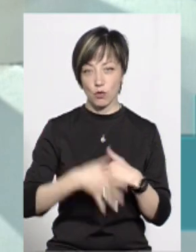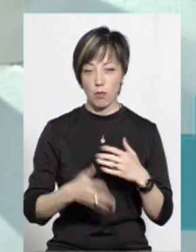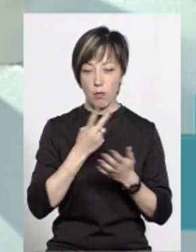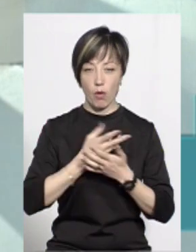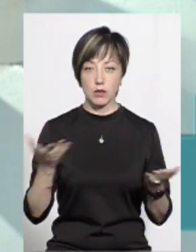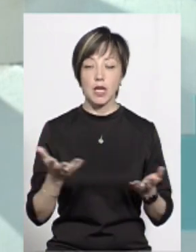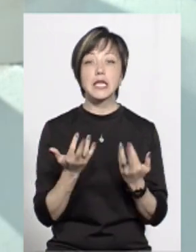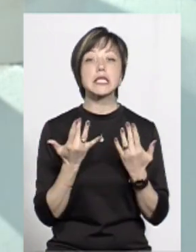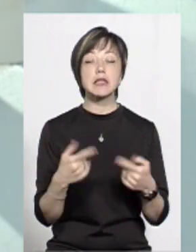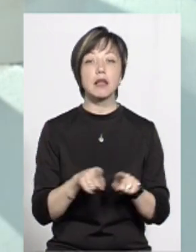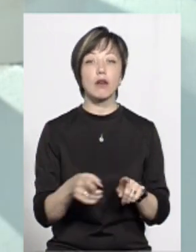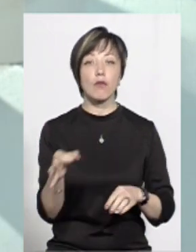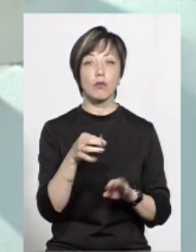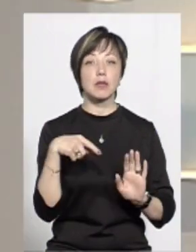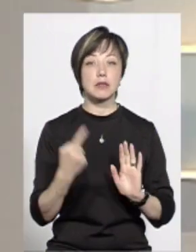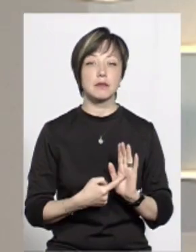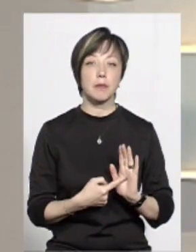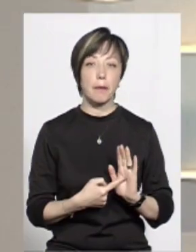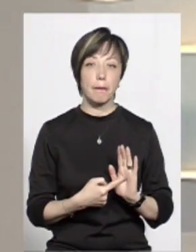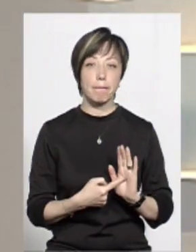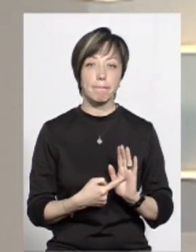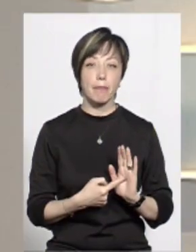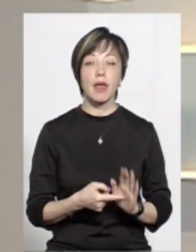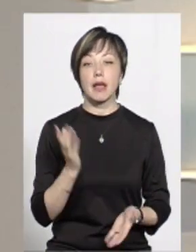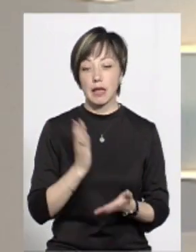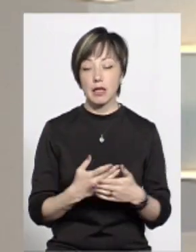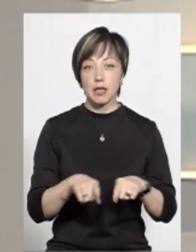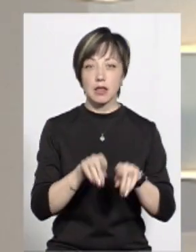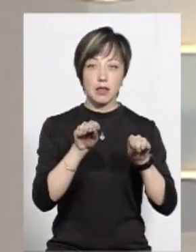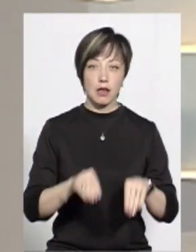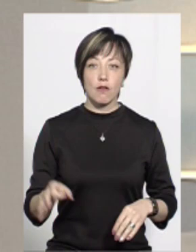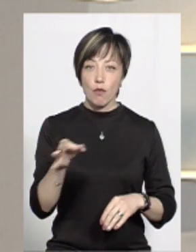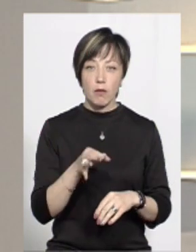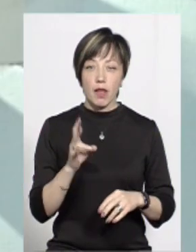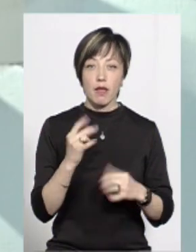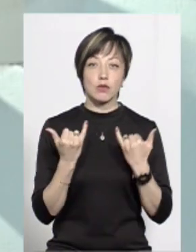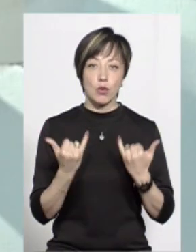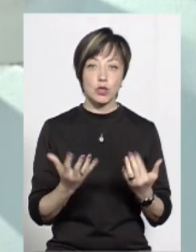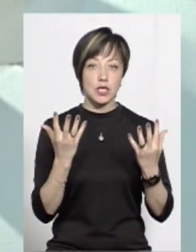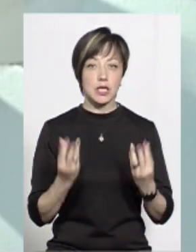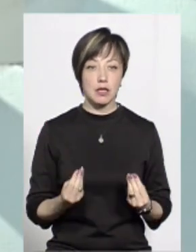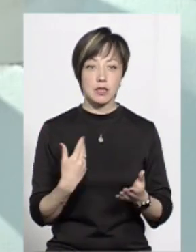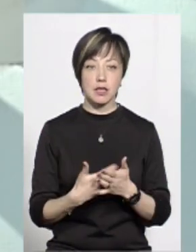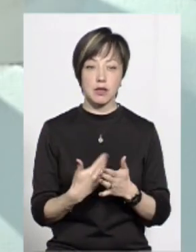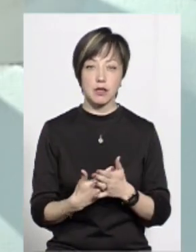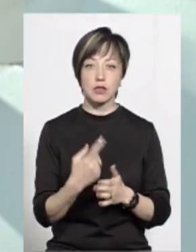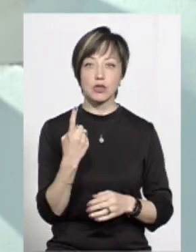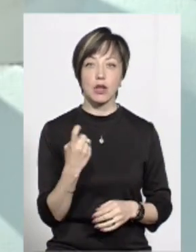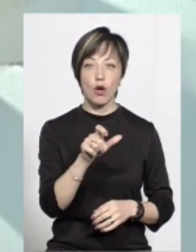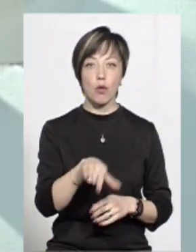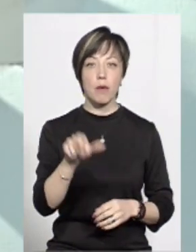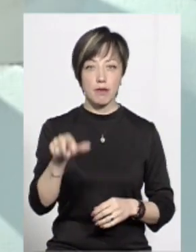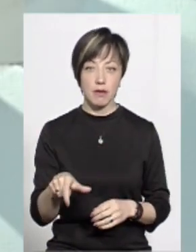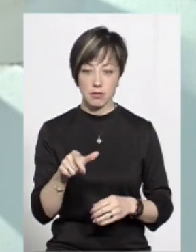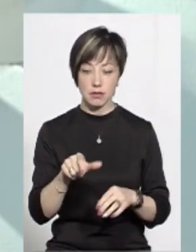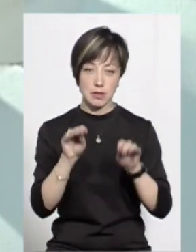декларують. Ага, от скільки таких в області, чи є такі дані? Є такі дані в області, але на сьогоднішній день здається порядка 100